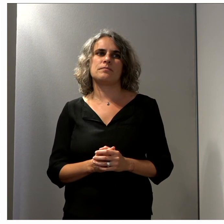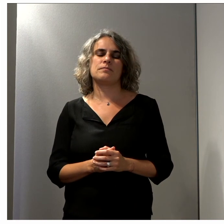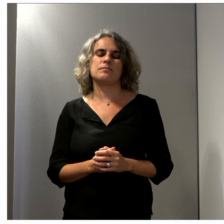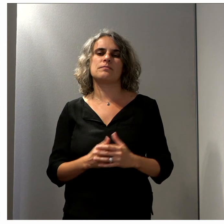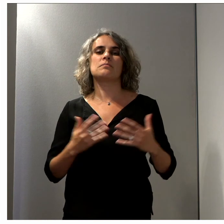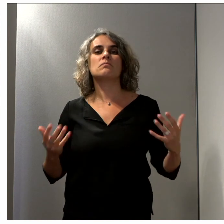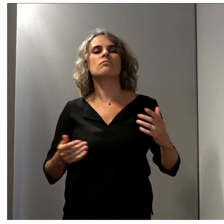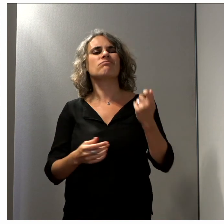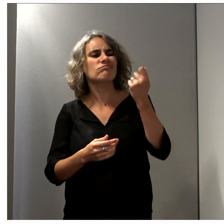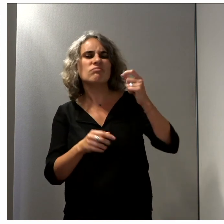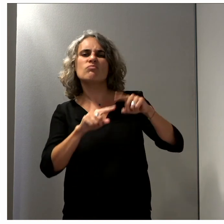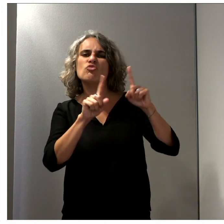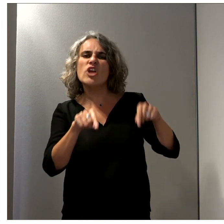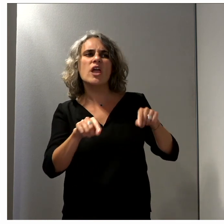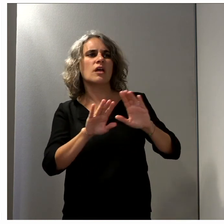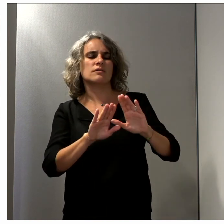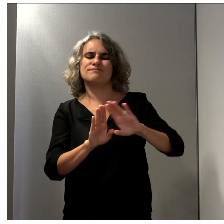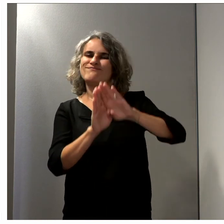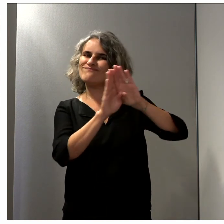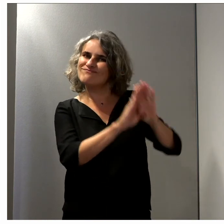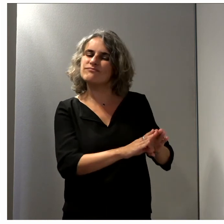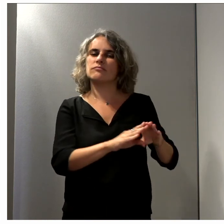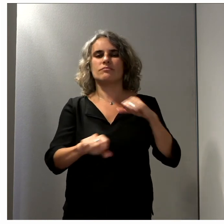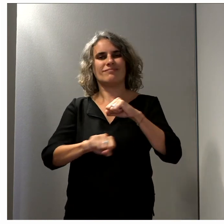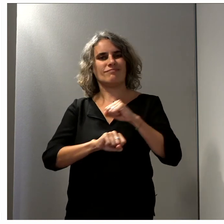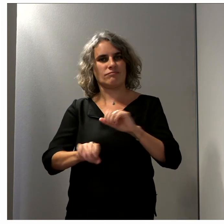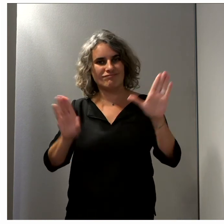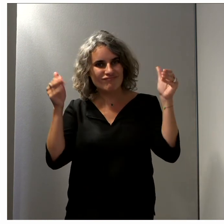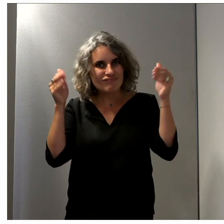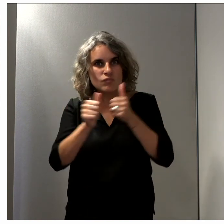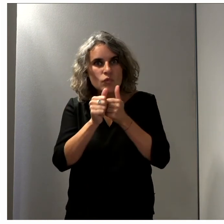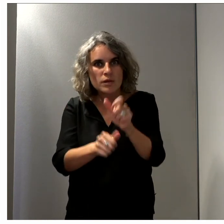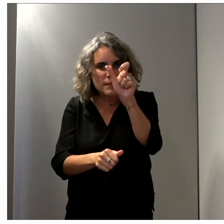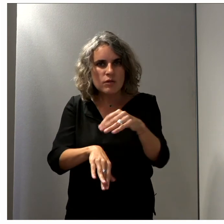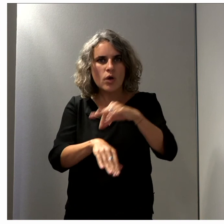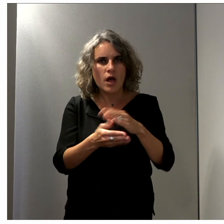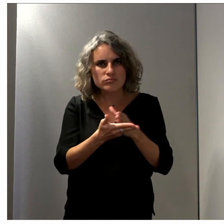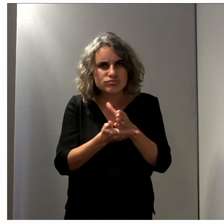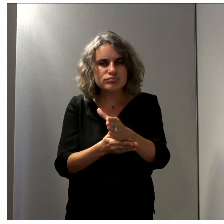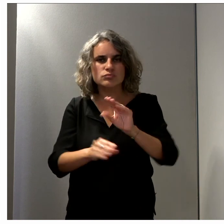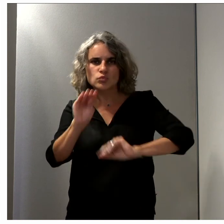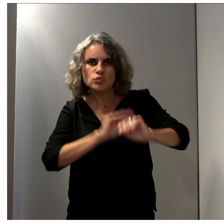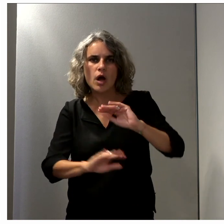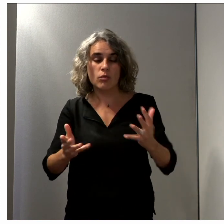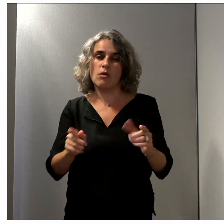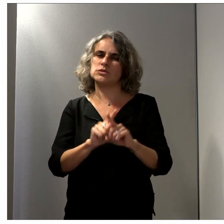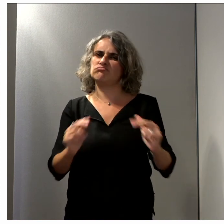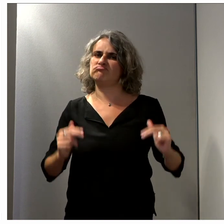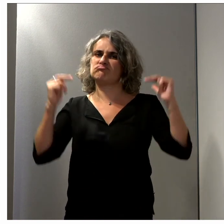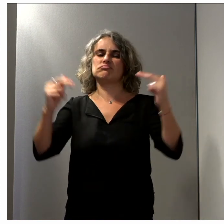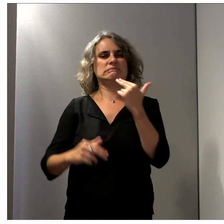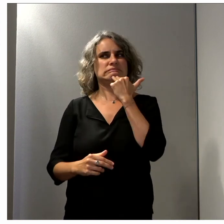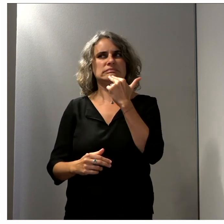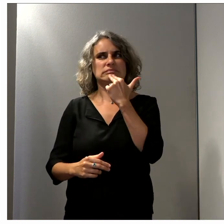la dimension budgétaire et comptable et recentrer les actions sur les notions de parcours de soins et d'accès aux soins de qualité